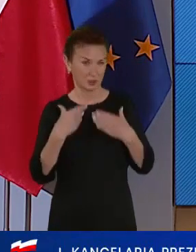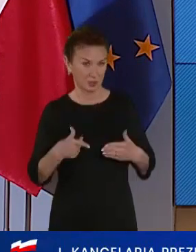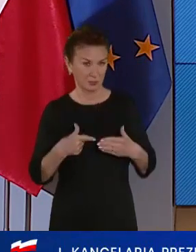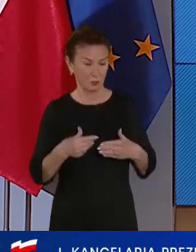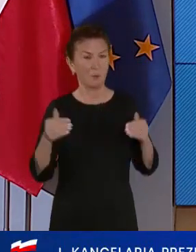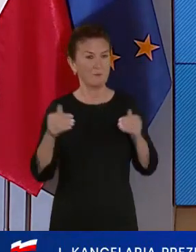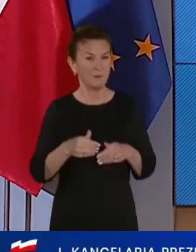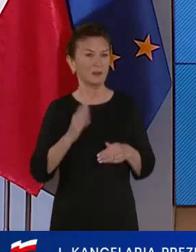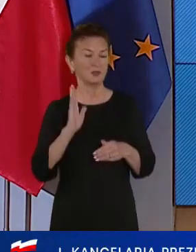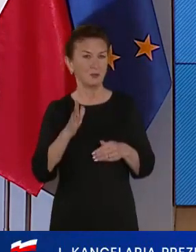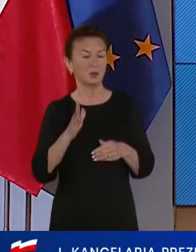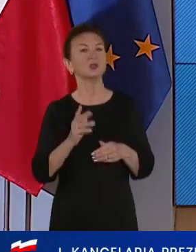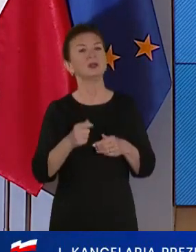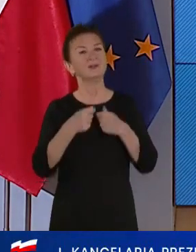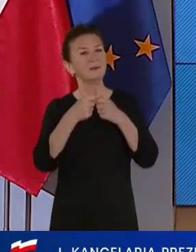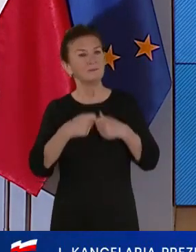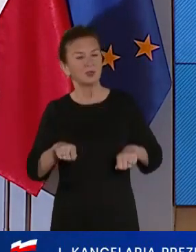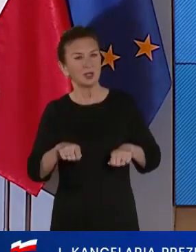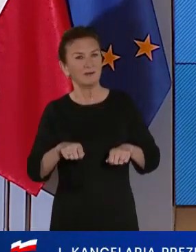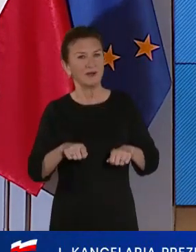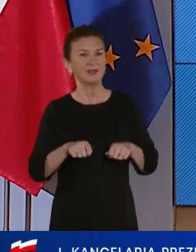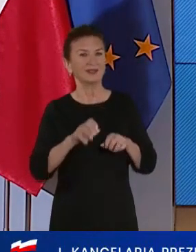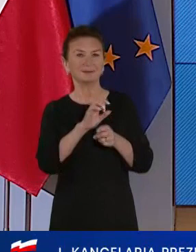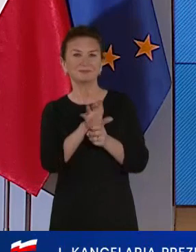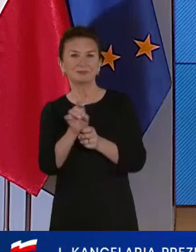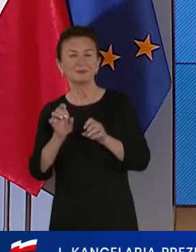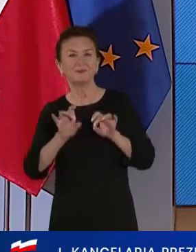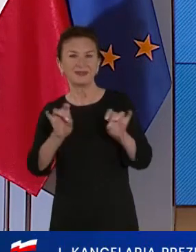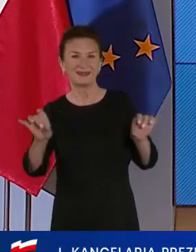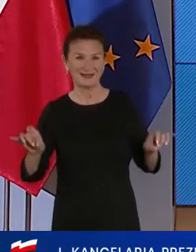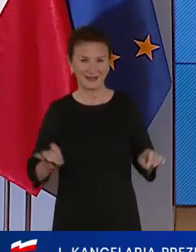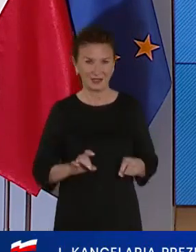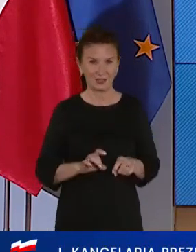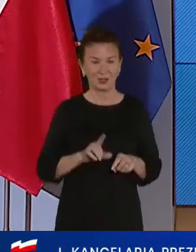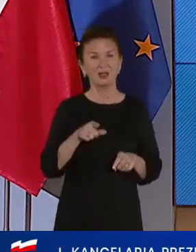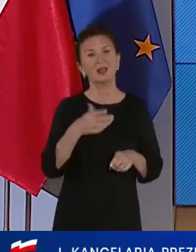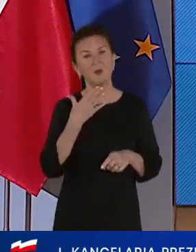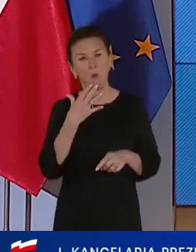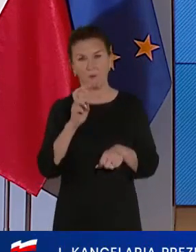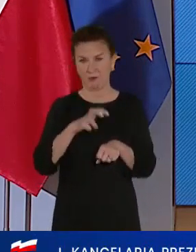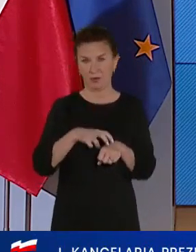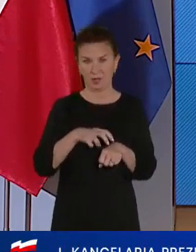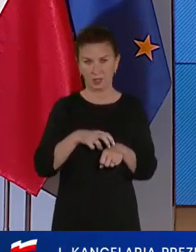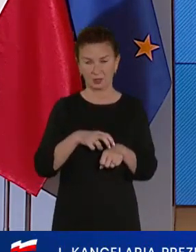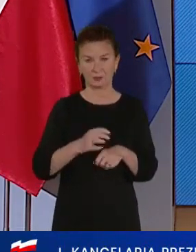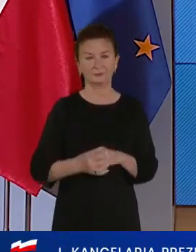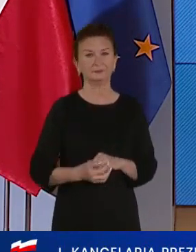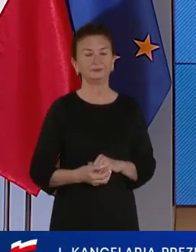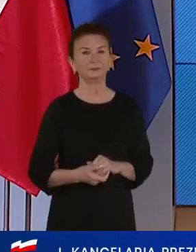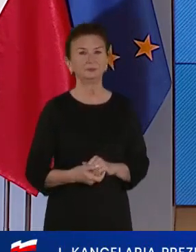szybciej przerwać łańcuch zakażeń. Tak mówią nam wirusolodzy, tak mówią firmy, które tę